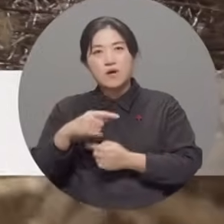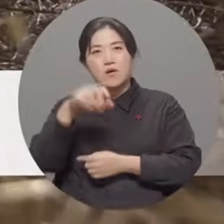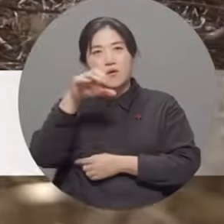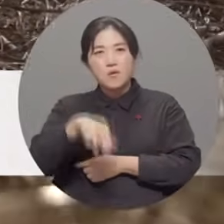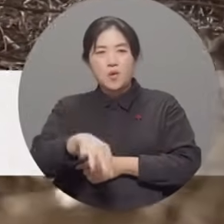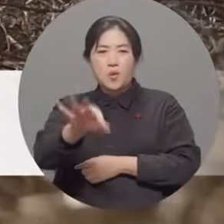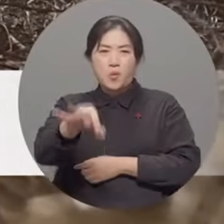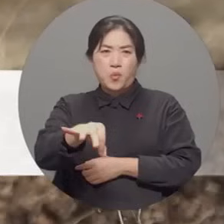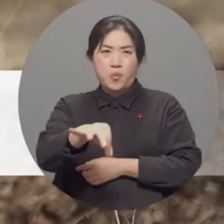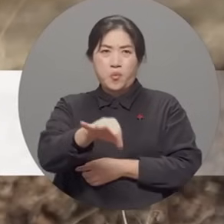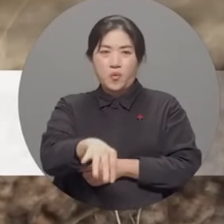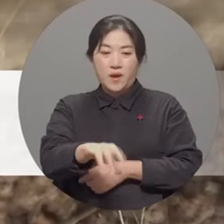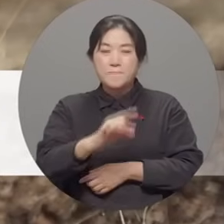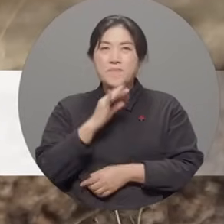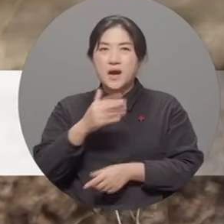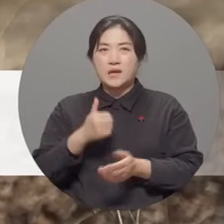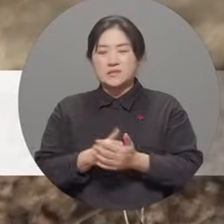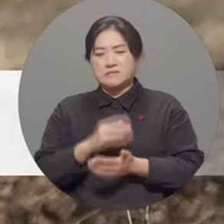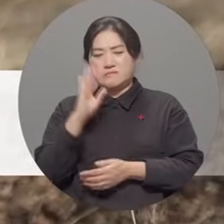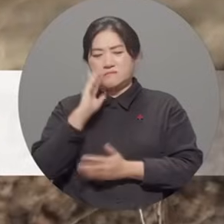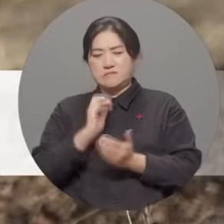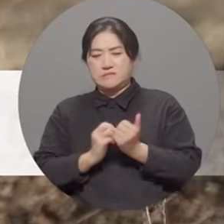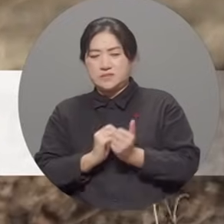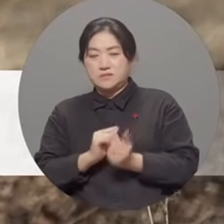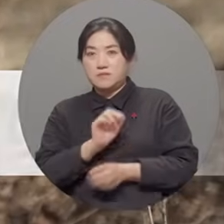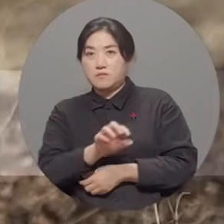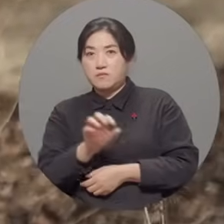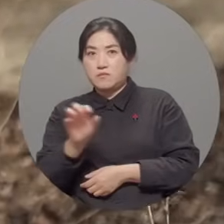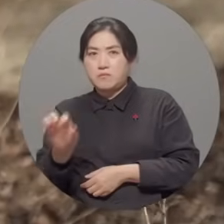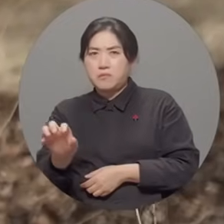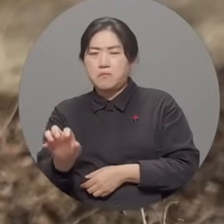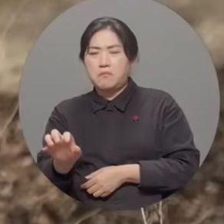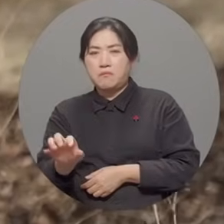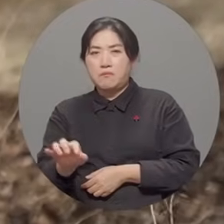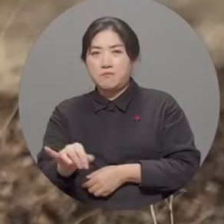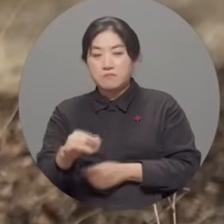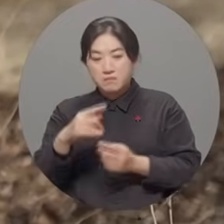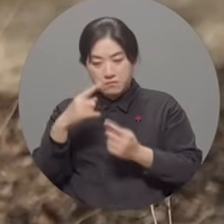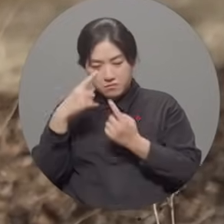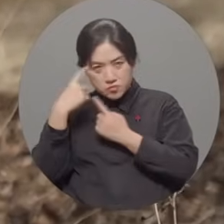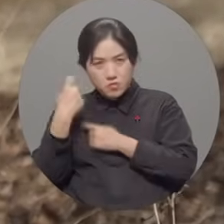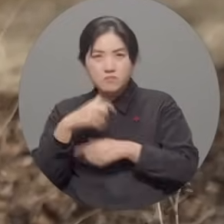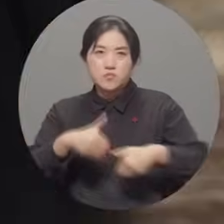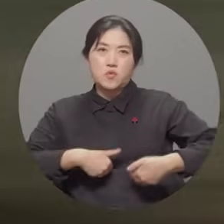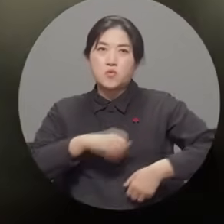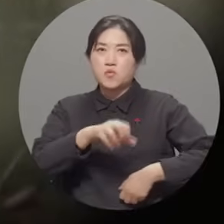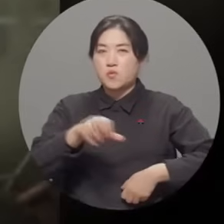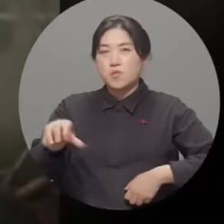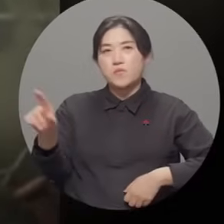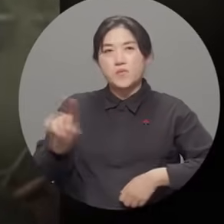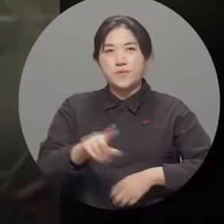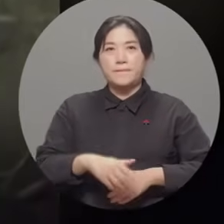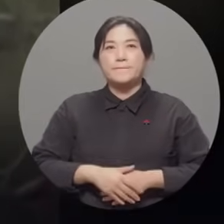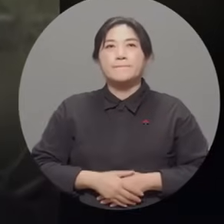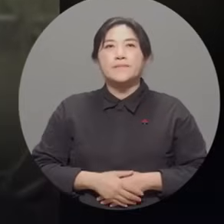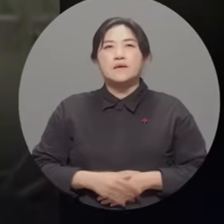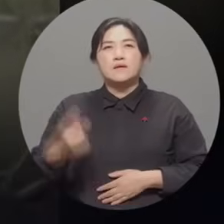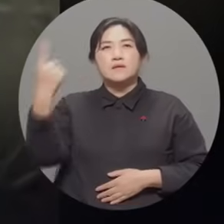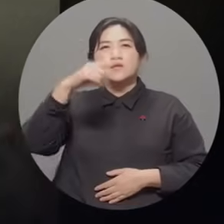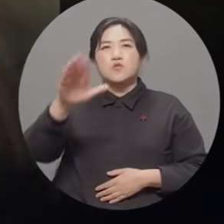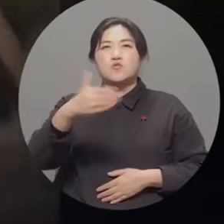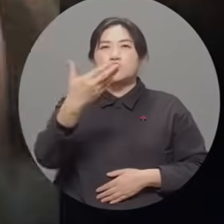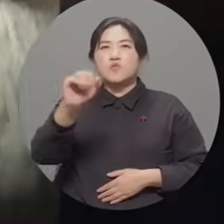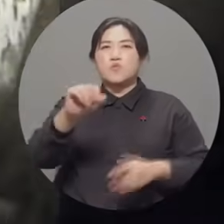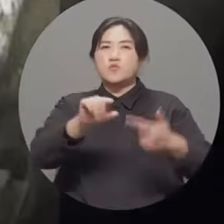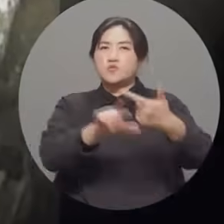아닙니다. 애물단지 취급받는 추모공간들 지금 바로 가보겠습니다. 1995년